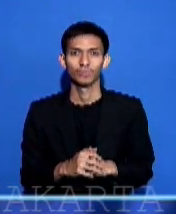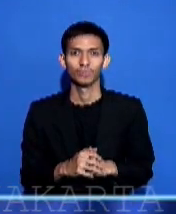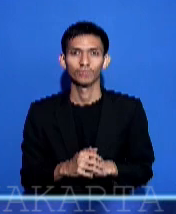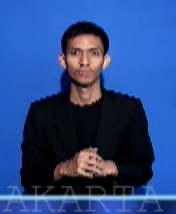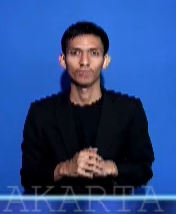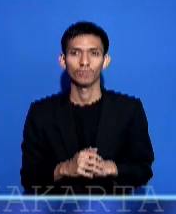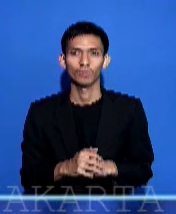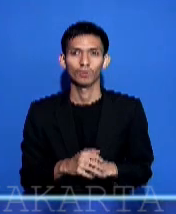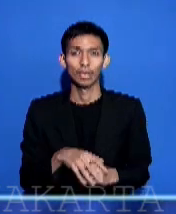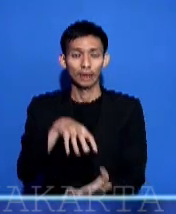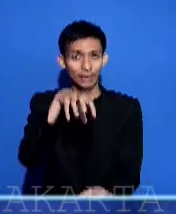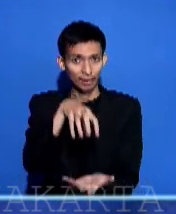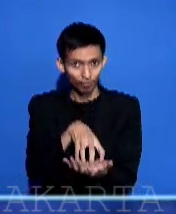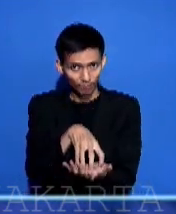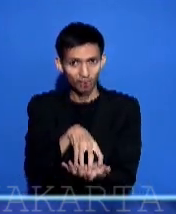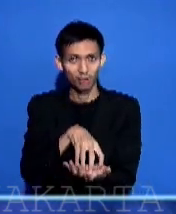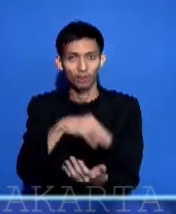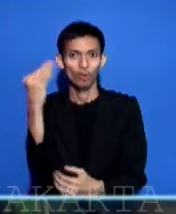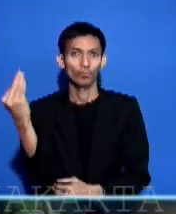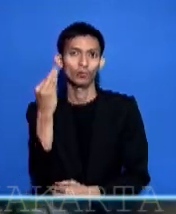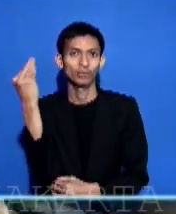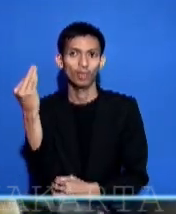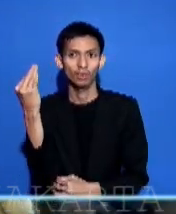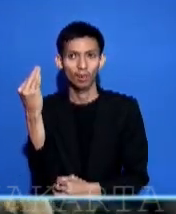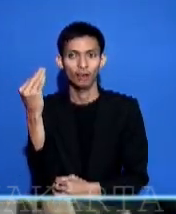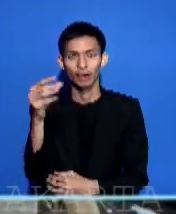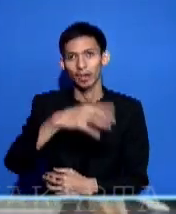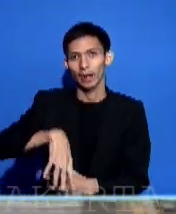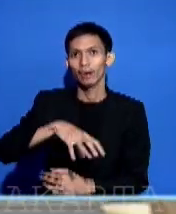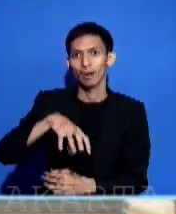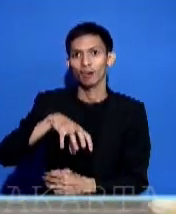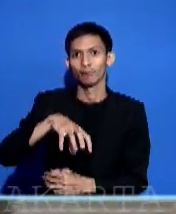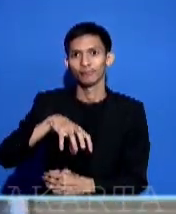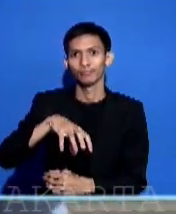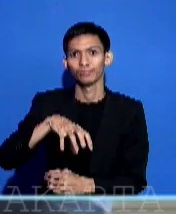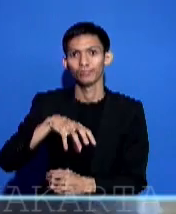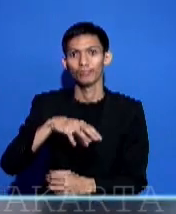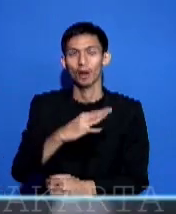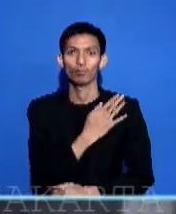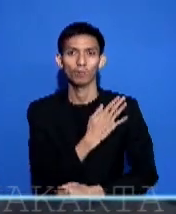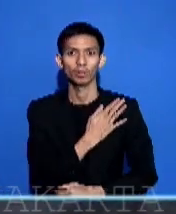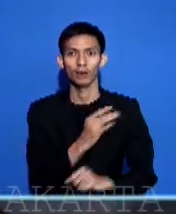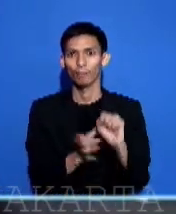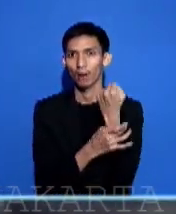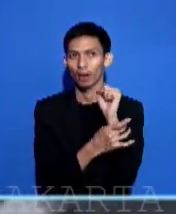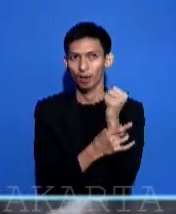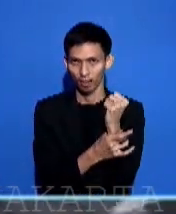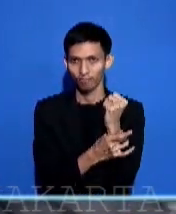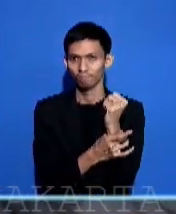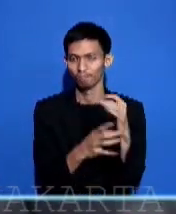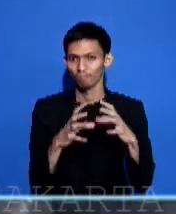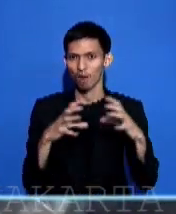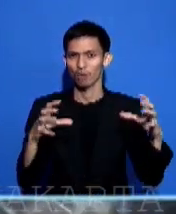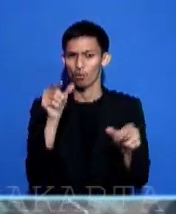Layaknya tempat atau destinasi wisata, wilayah Kecamatan Candi Mulyo, Kabupaten Magelang, akhir-akhir ini banyak